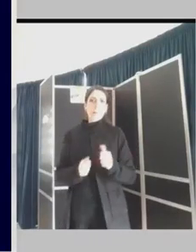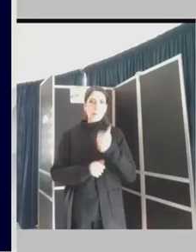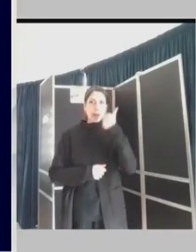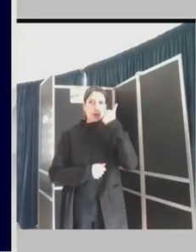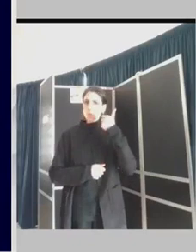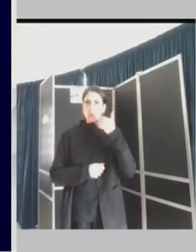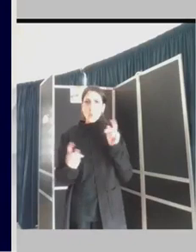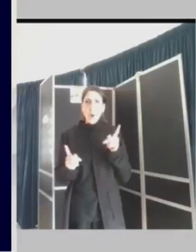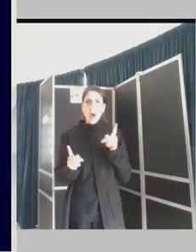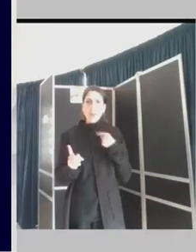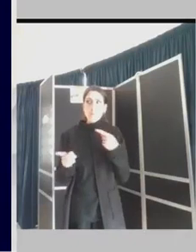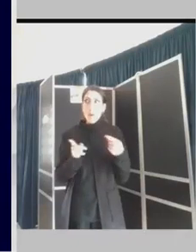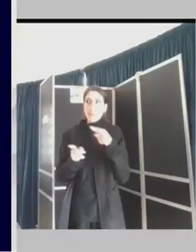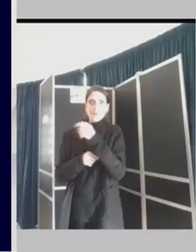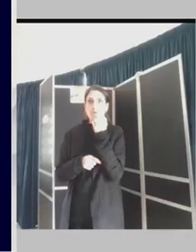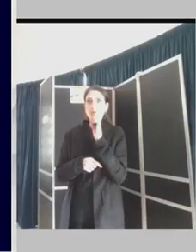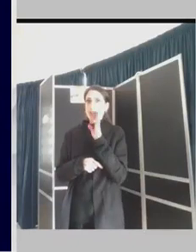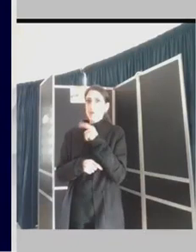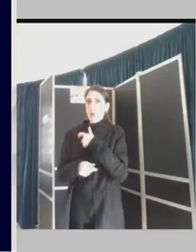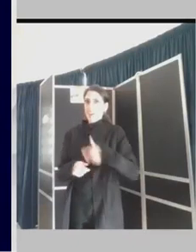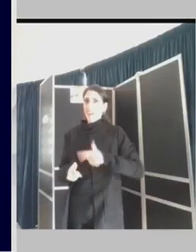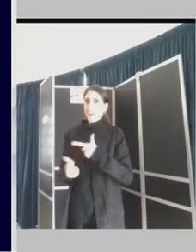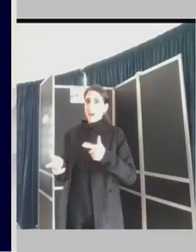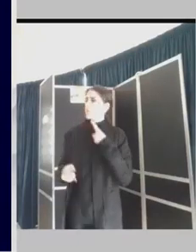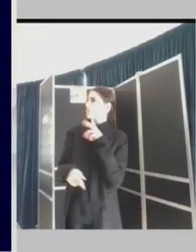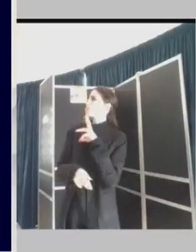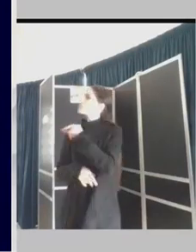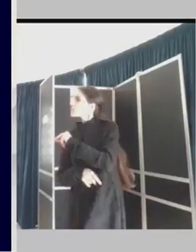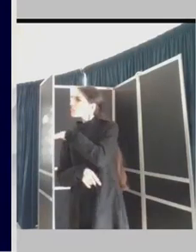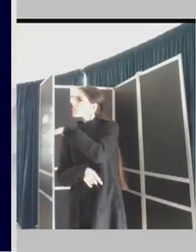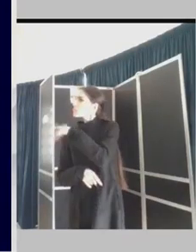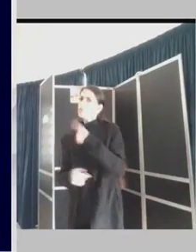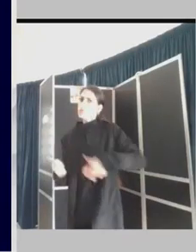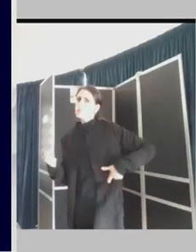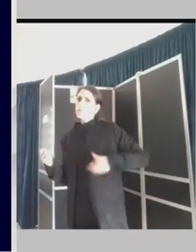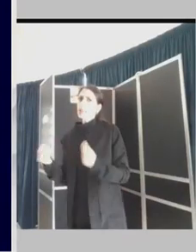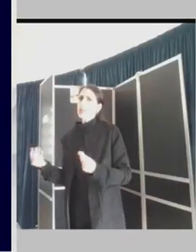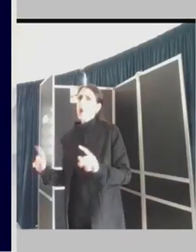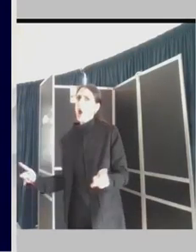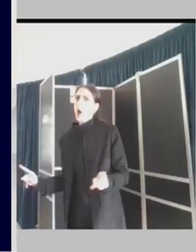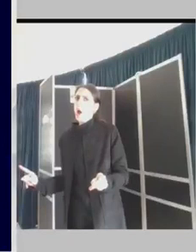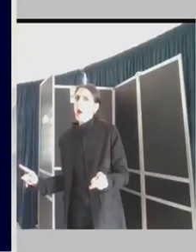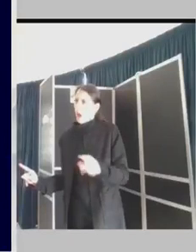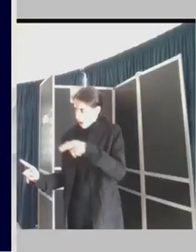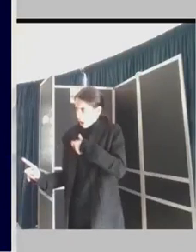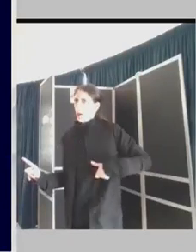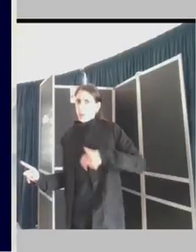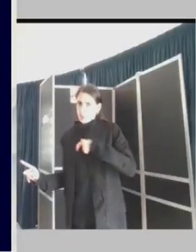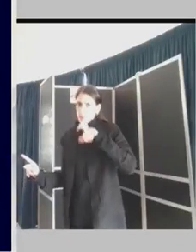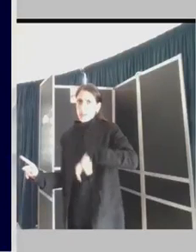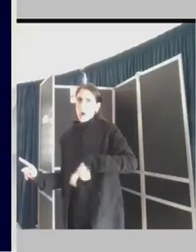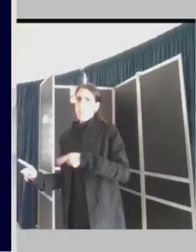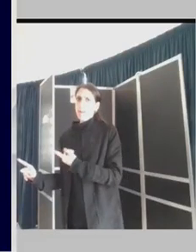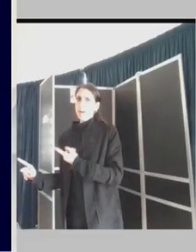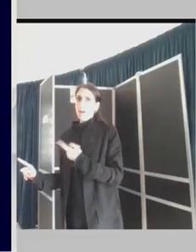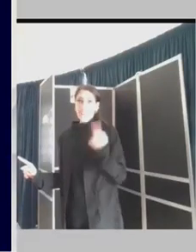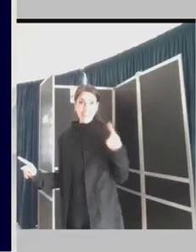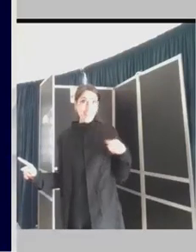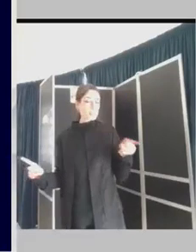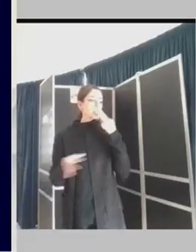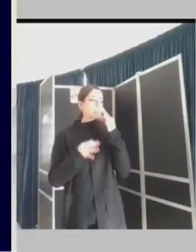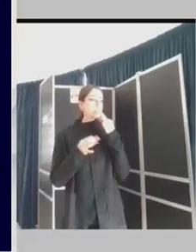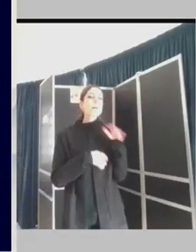sei dimenticato. Ecco, i bambini servono anche a questo, no? Perché effettivamente hanno meno remore di noi, hanno